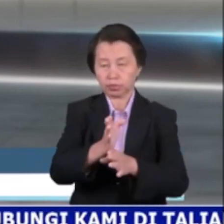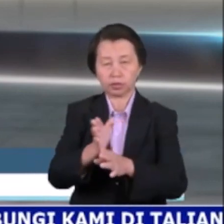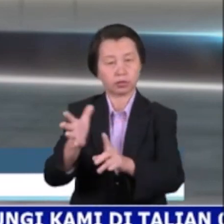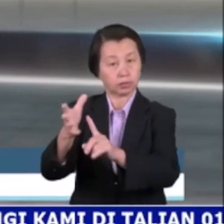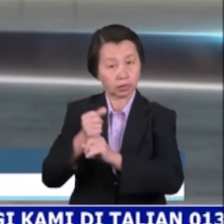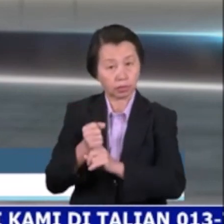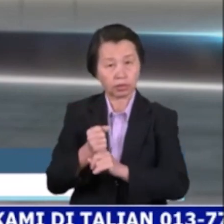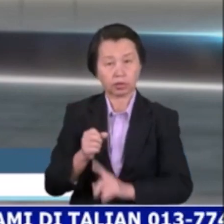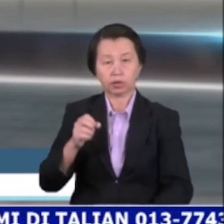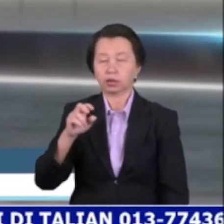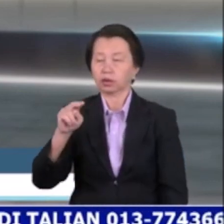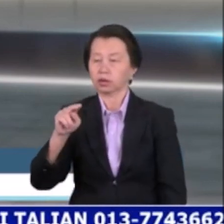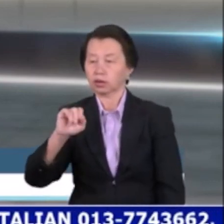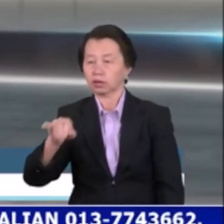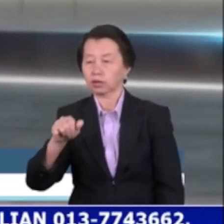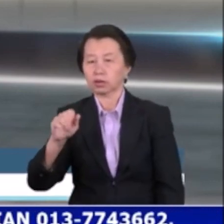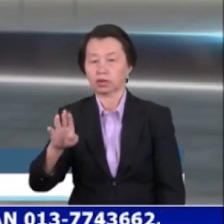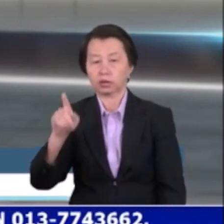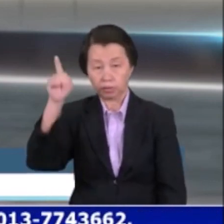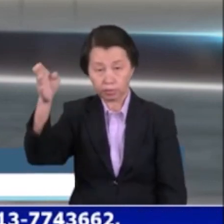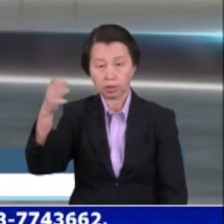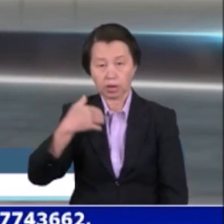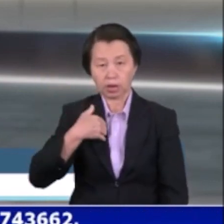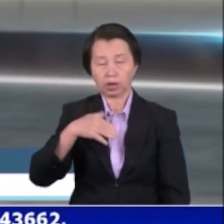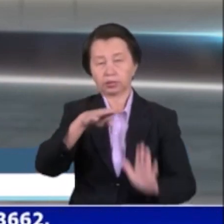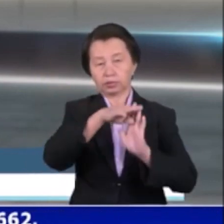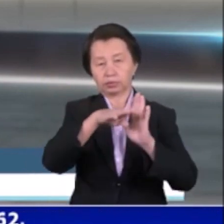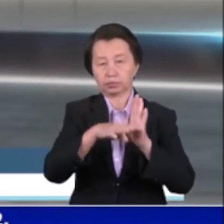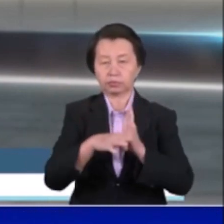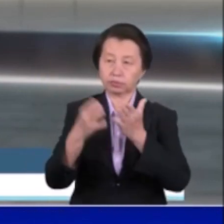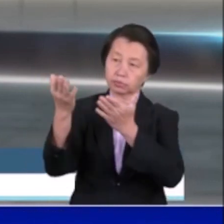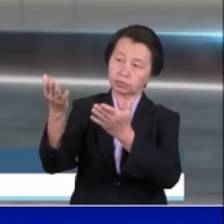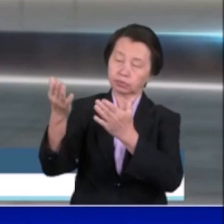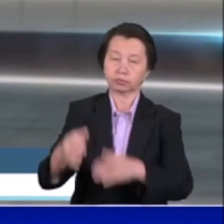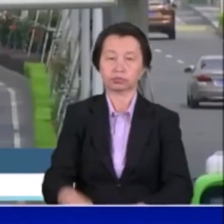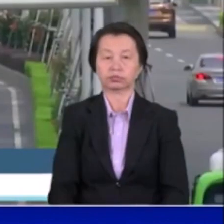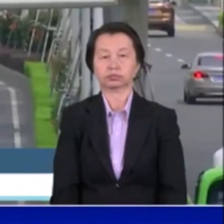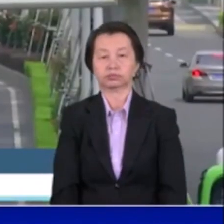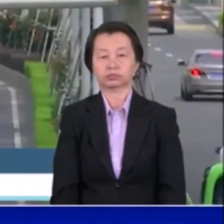dicapai. Muhammad Najib Mashor di Nanning, China ada perinciannya.